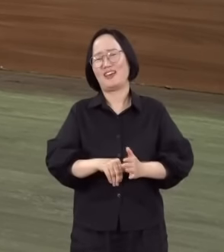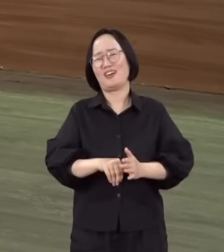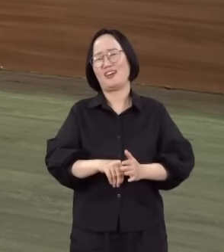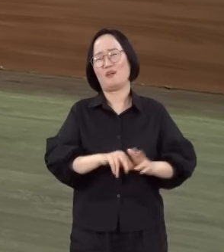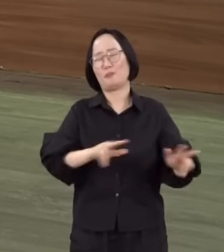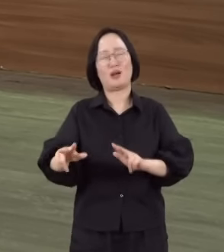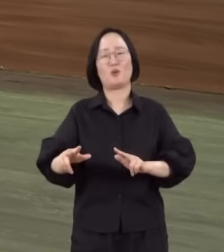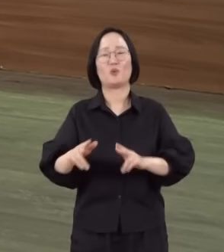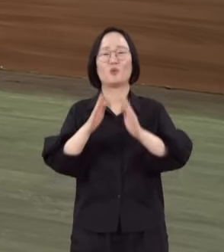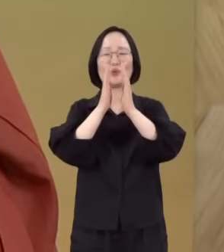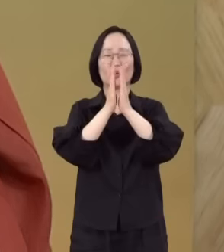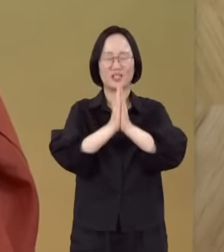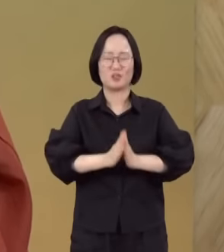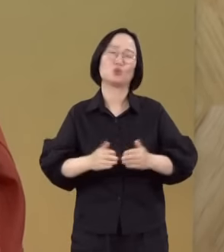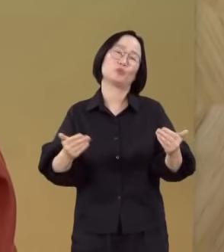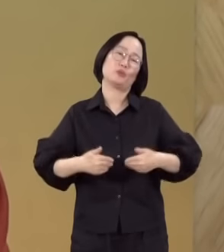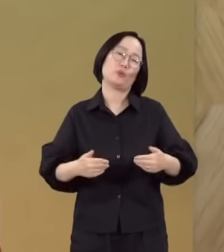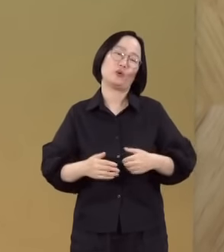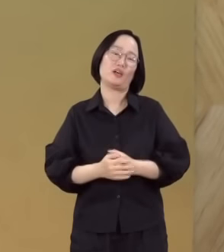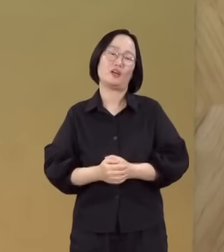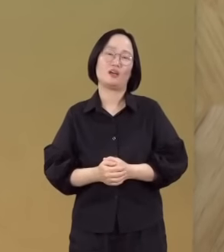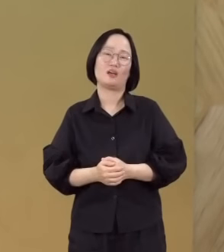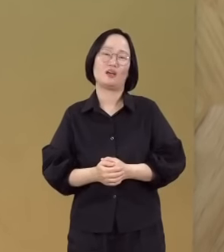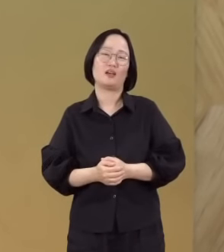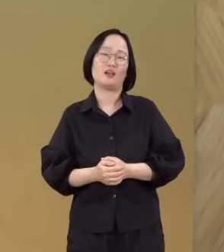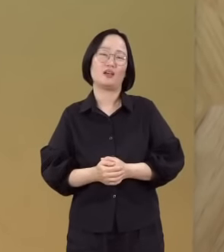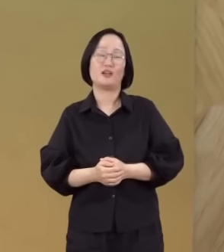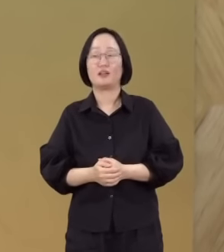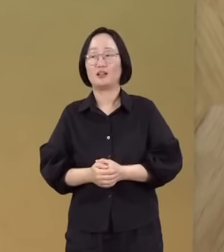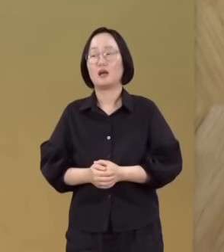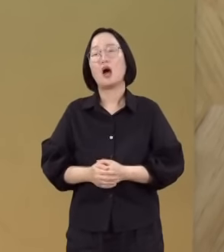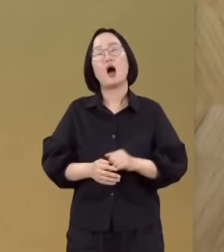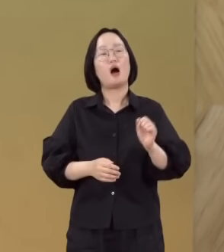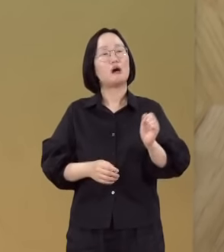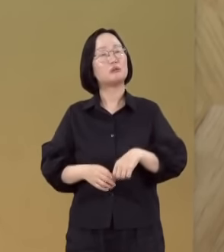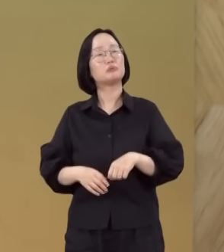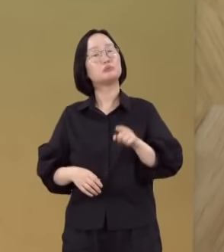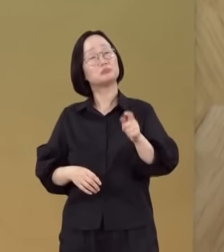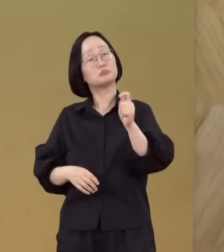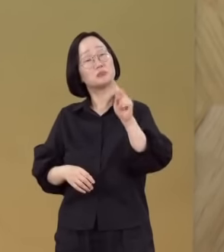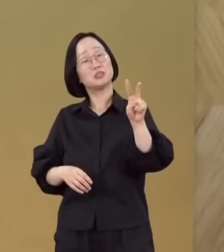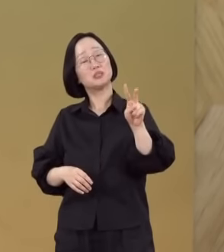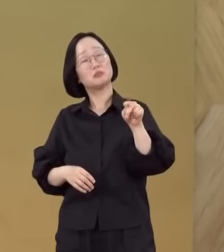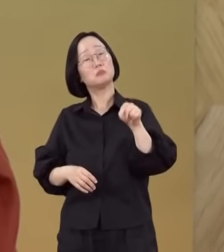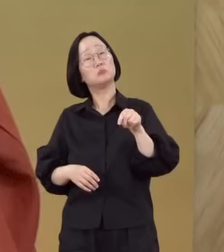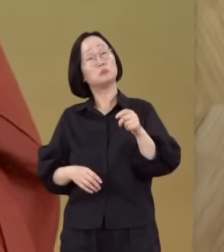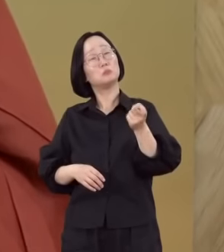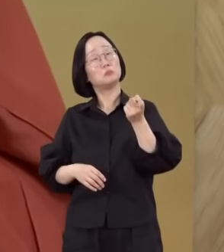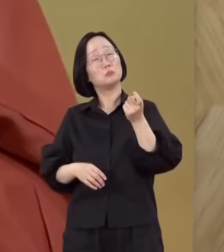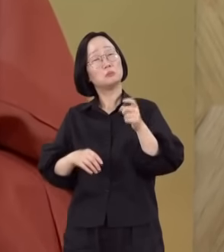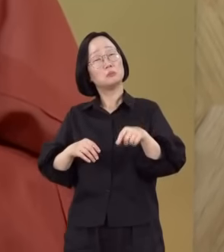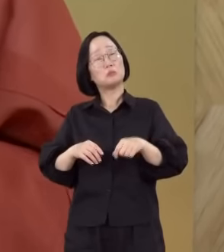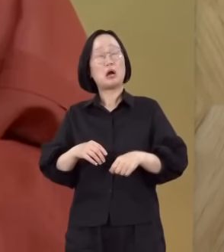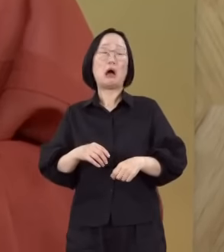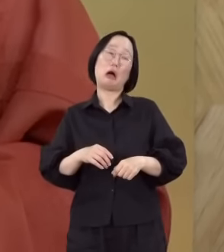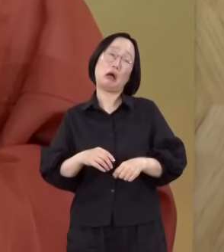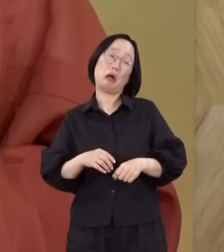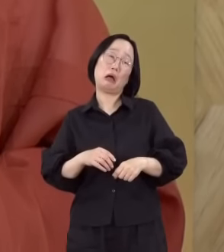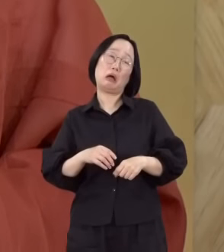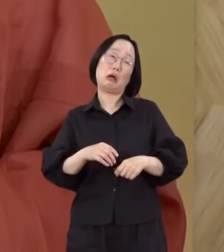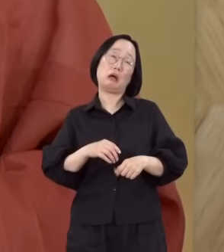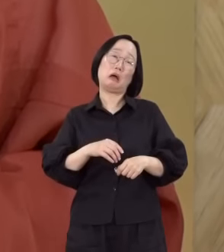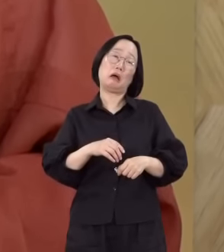기도하는 거예요 아우 소나무 보고 나서 소나무 방송 끝나면 기도해야지 BTN 불교